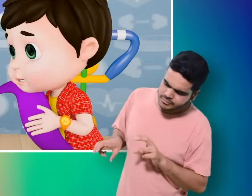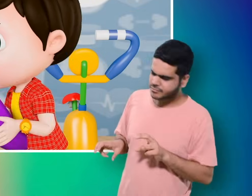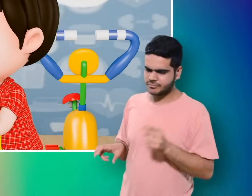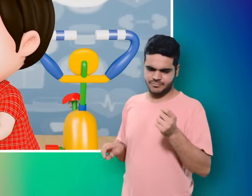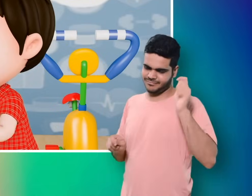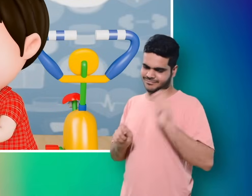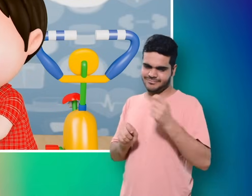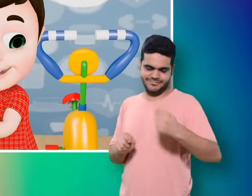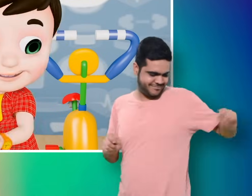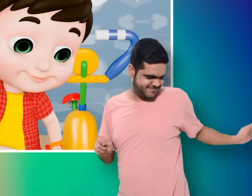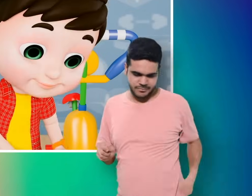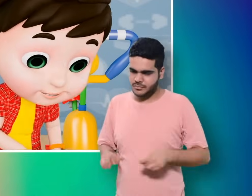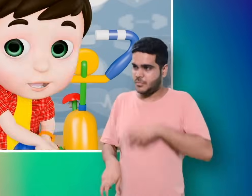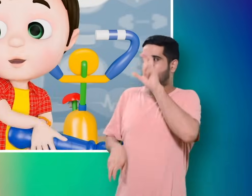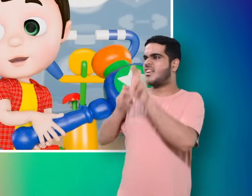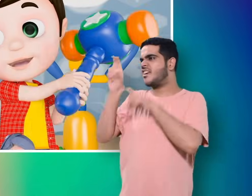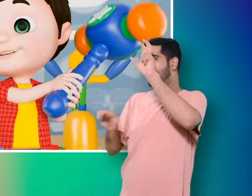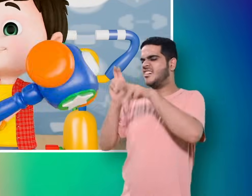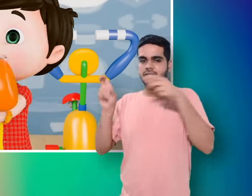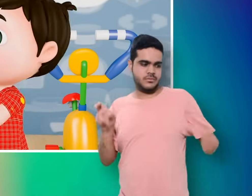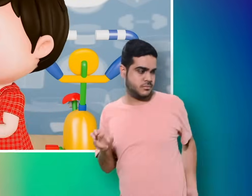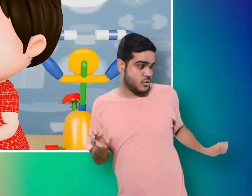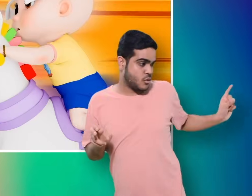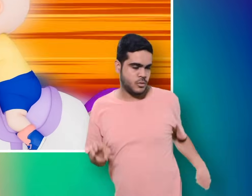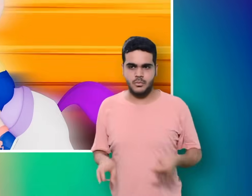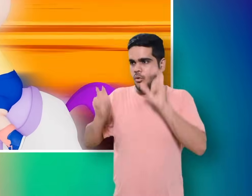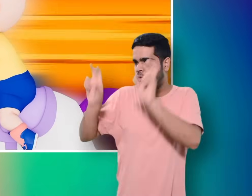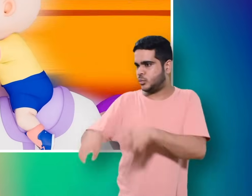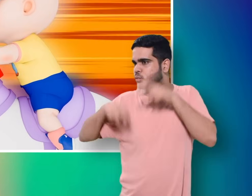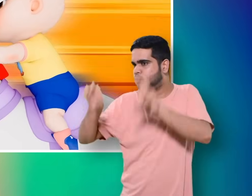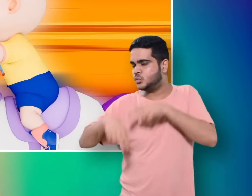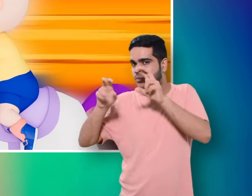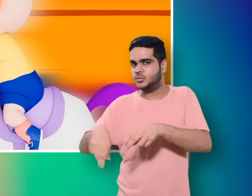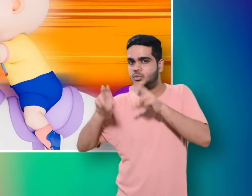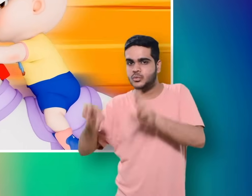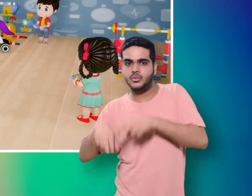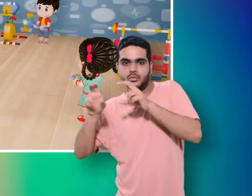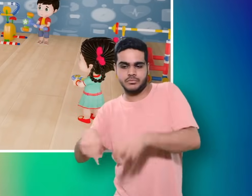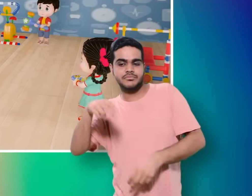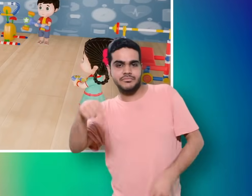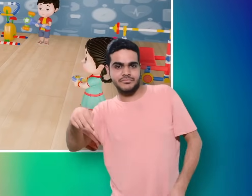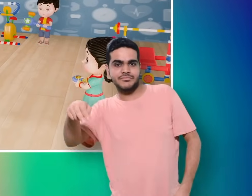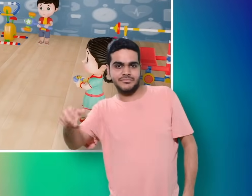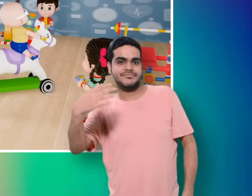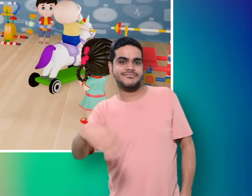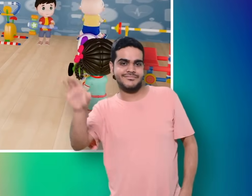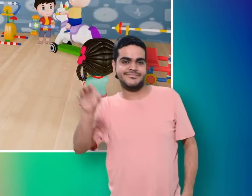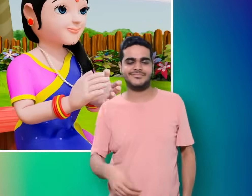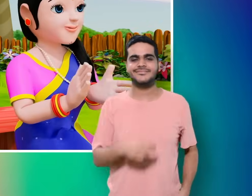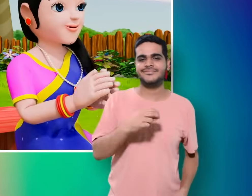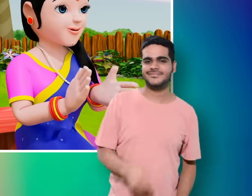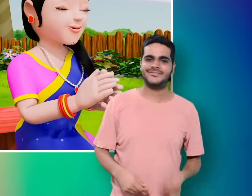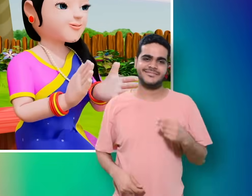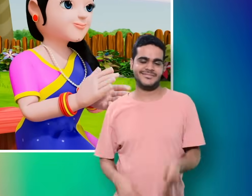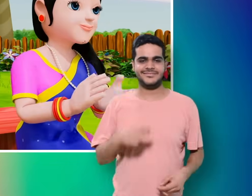घोड़ा, घोड़े की दुम पे जो मारा हथौड़ा, दौड़ा दौड़ा दौड़ा घोड़ा दुम उठा के